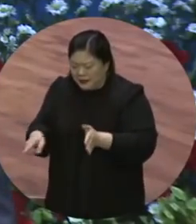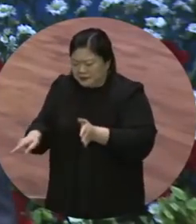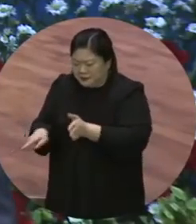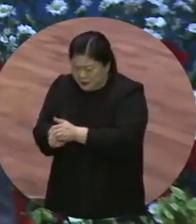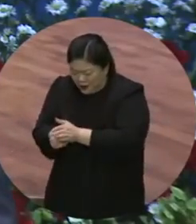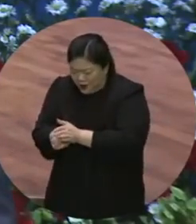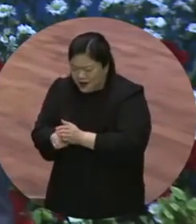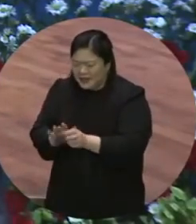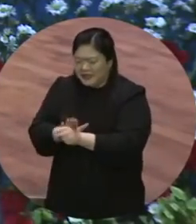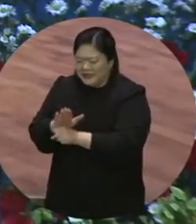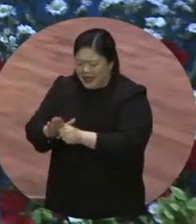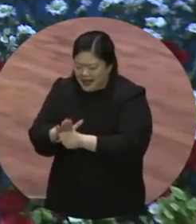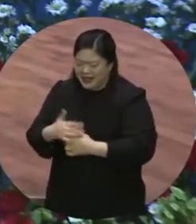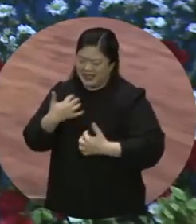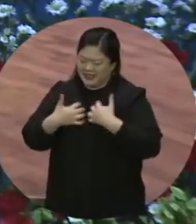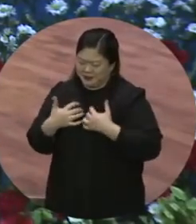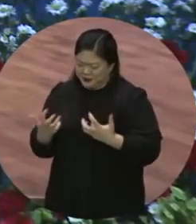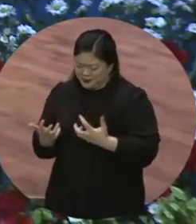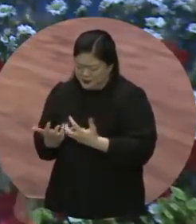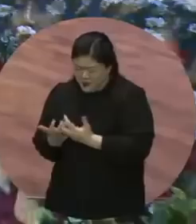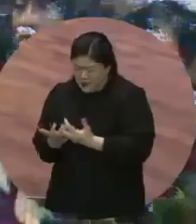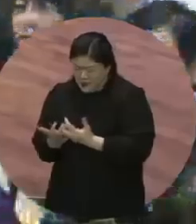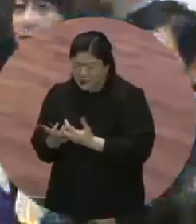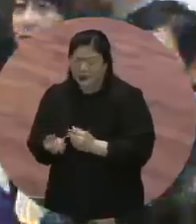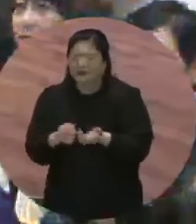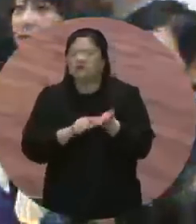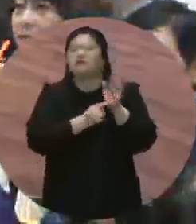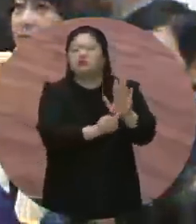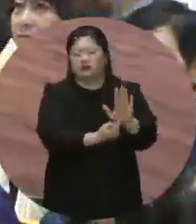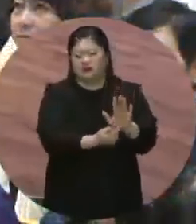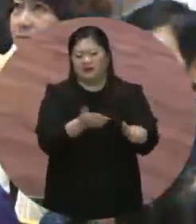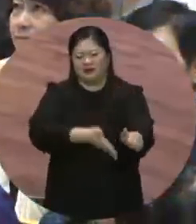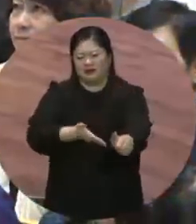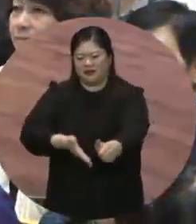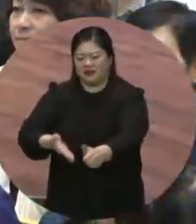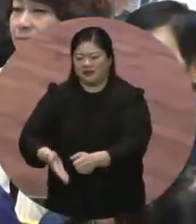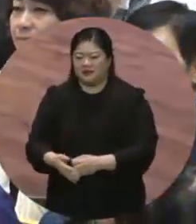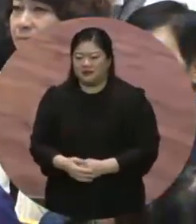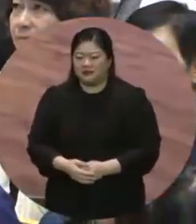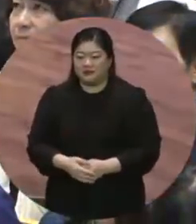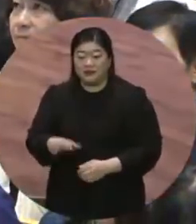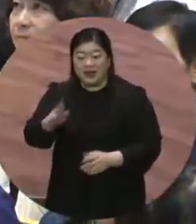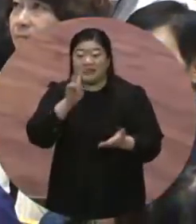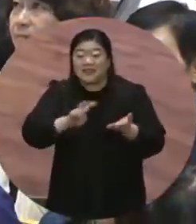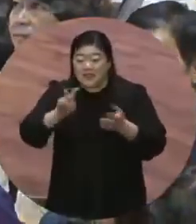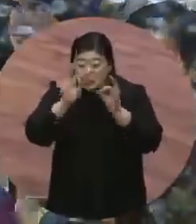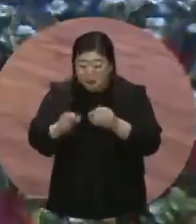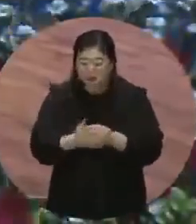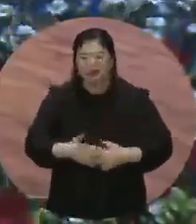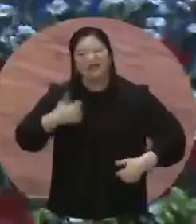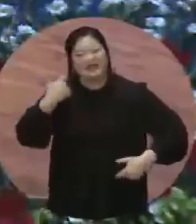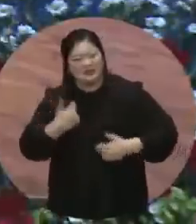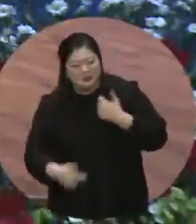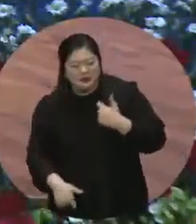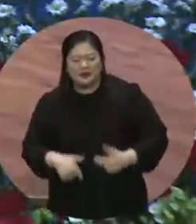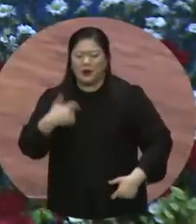풍성이 담겨져 있는 기쁨을 맛보시기 바랍니다. 기쁘다, 기쁘고